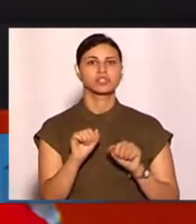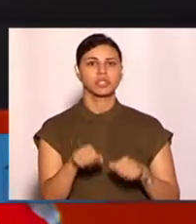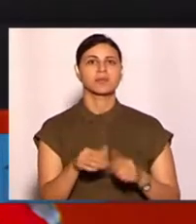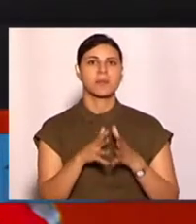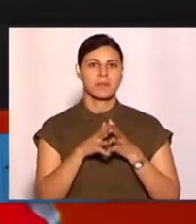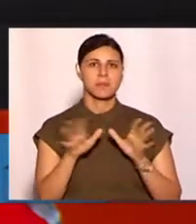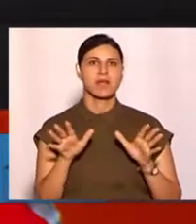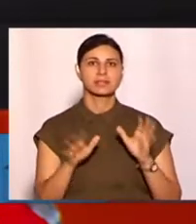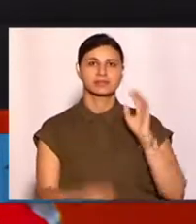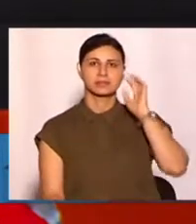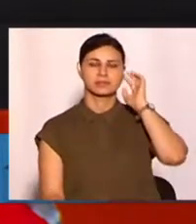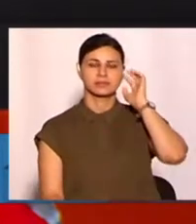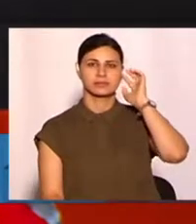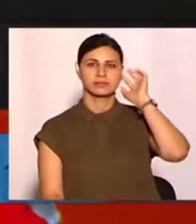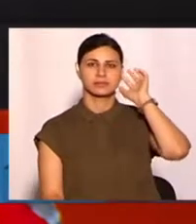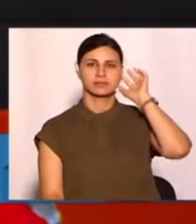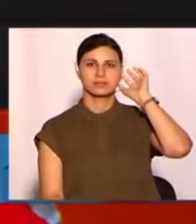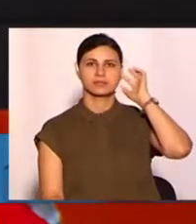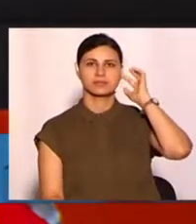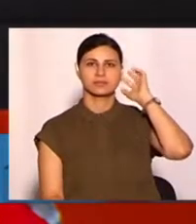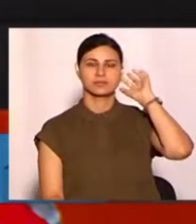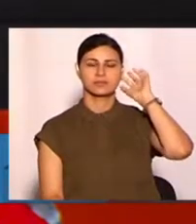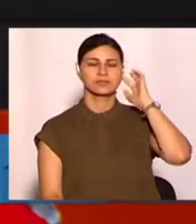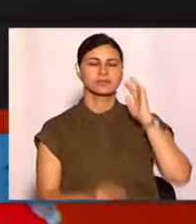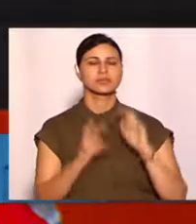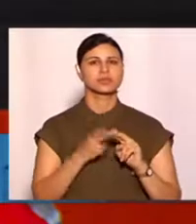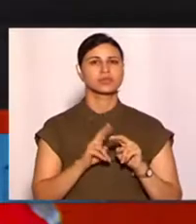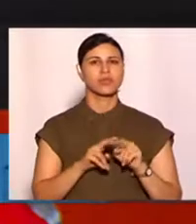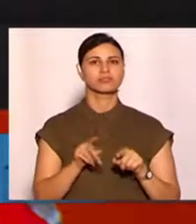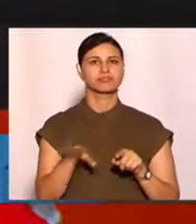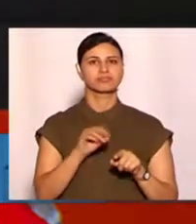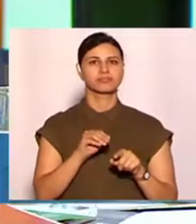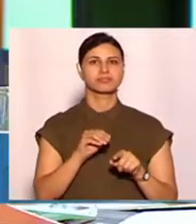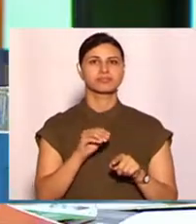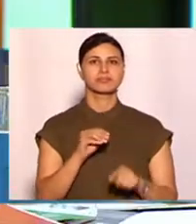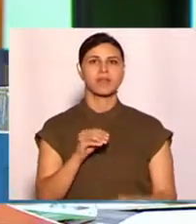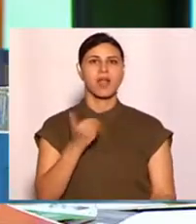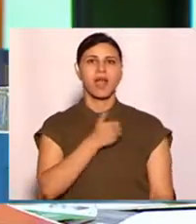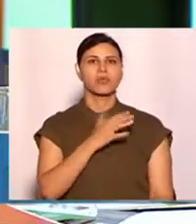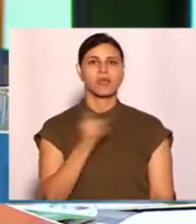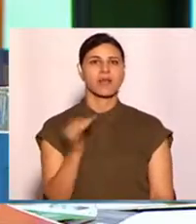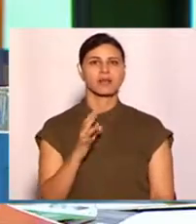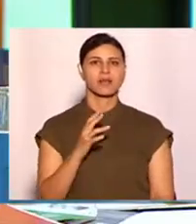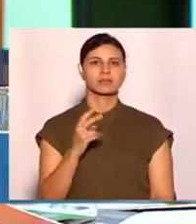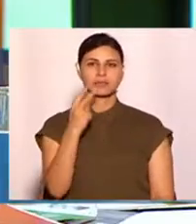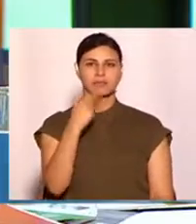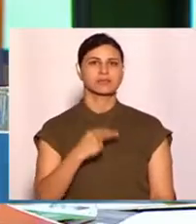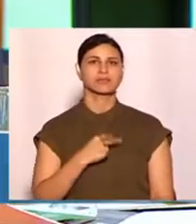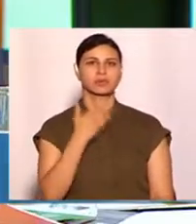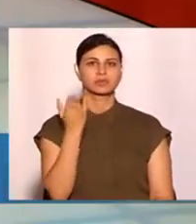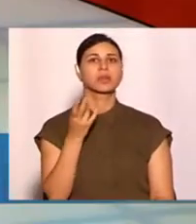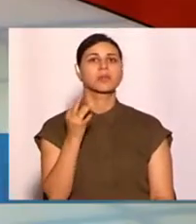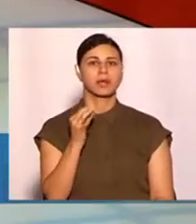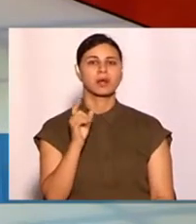მეც გარკვეულწილად ამ პრობლემას უკანა პლანზე გვაწევინებს. ანუ თამს ვიტყუებთ, თუმცა პრიორიტეტად